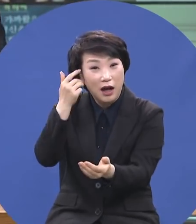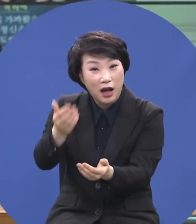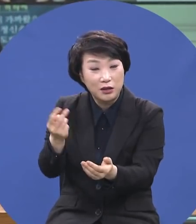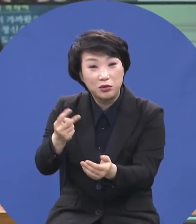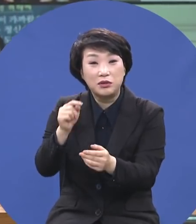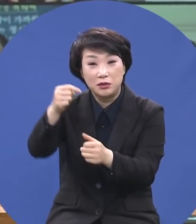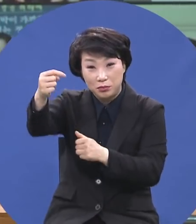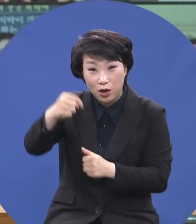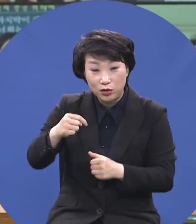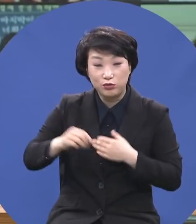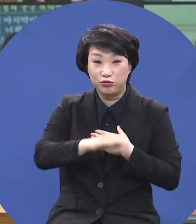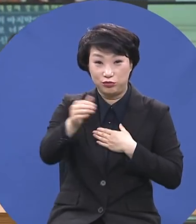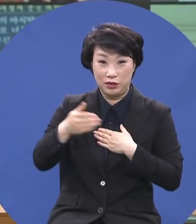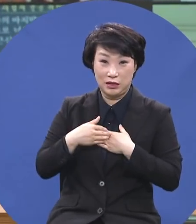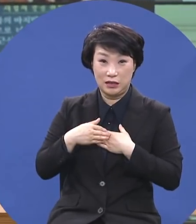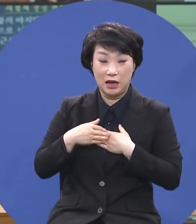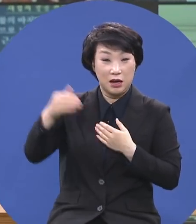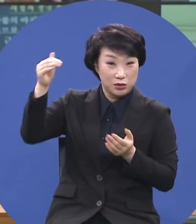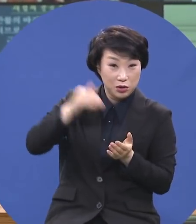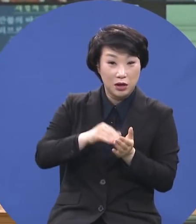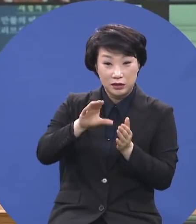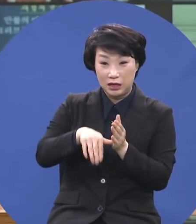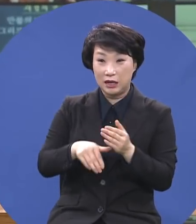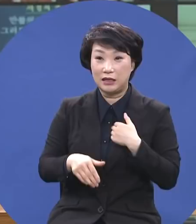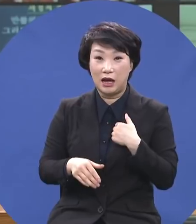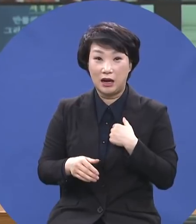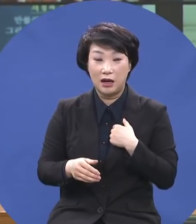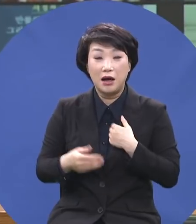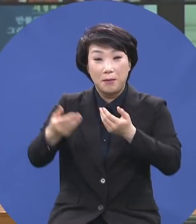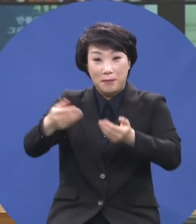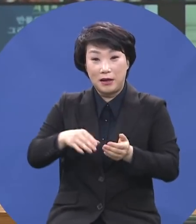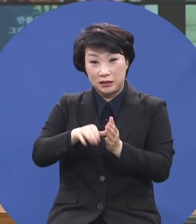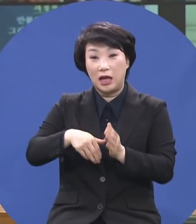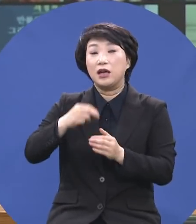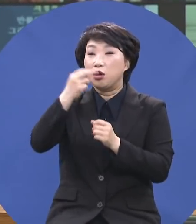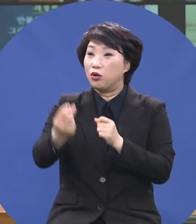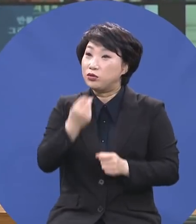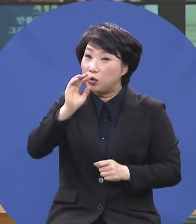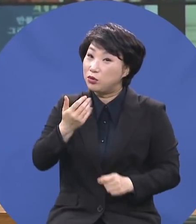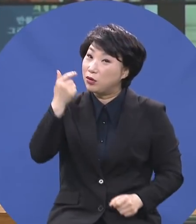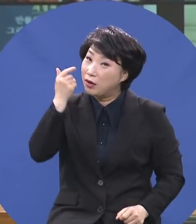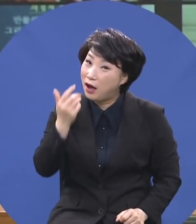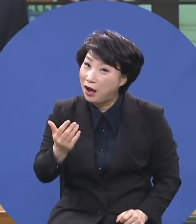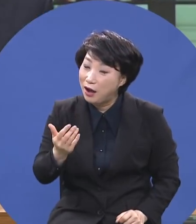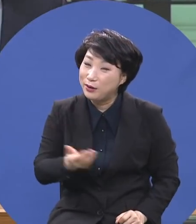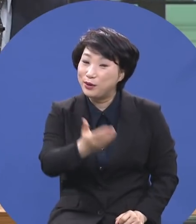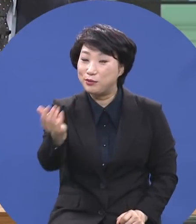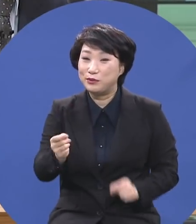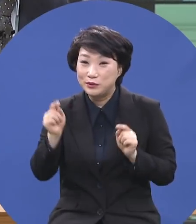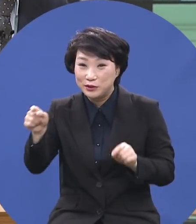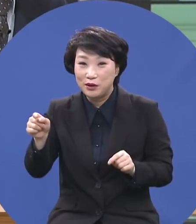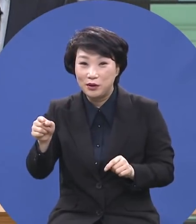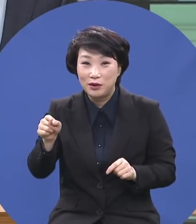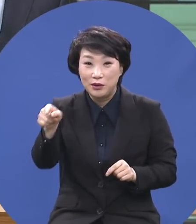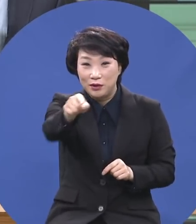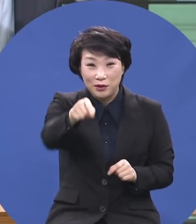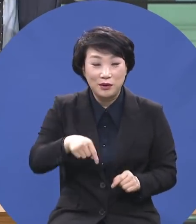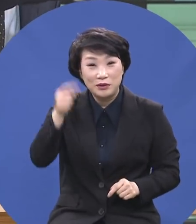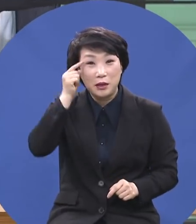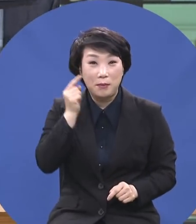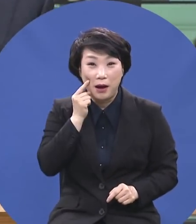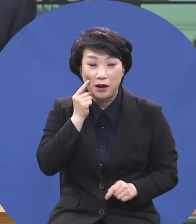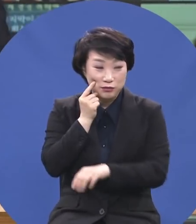그 명령이 우리들에게 도착할 때는, 우리가 받을 때는 명생이 되었는가 한번 잘 생각해 보세요.